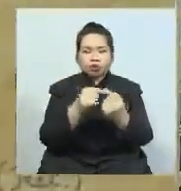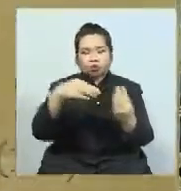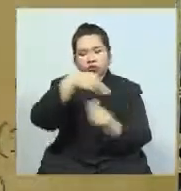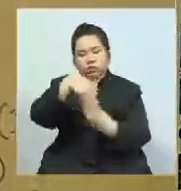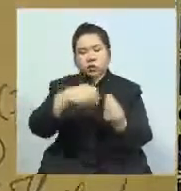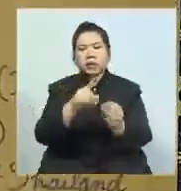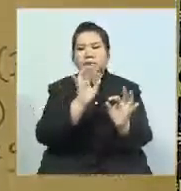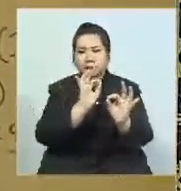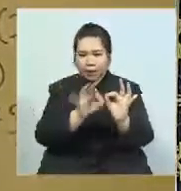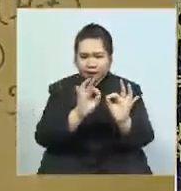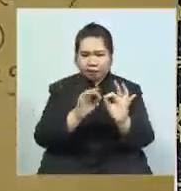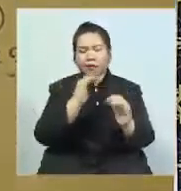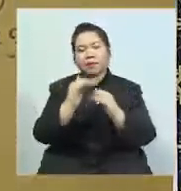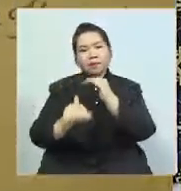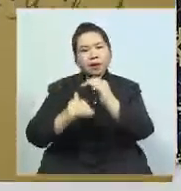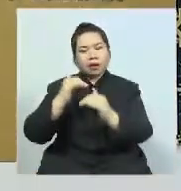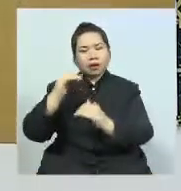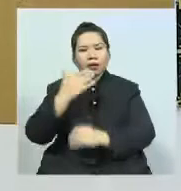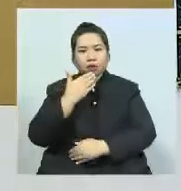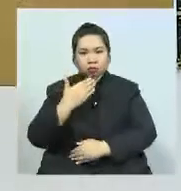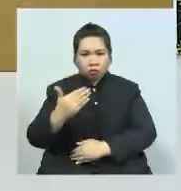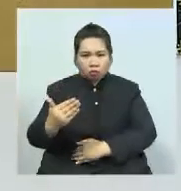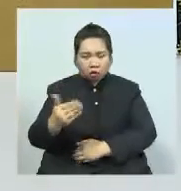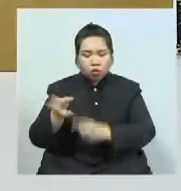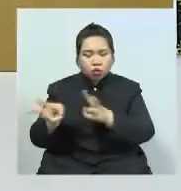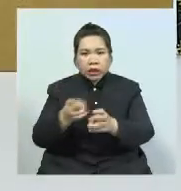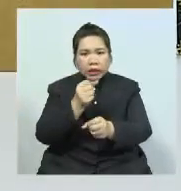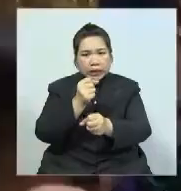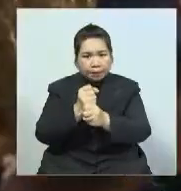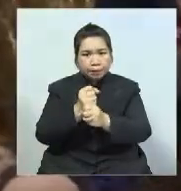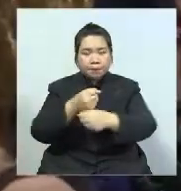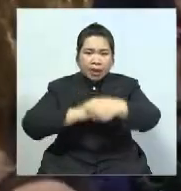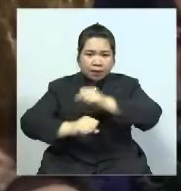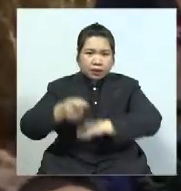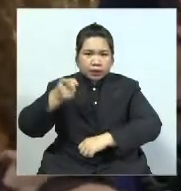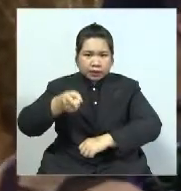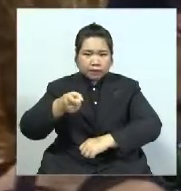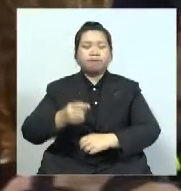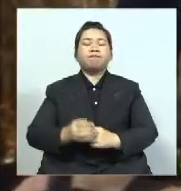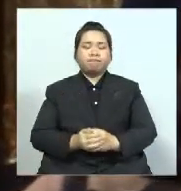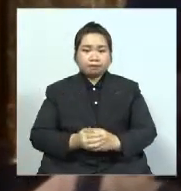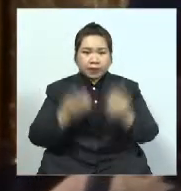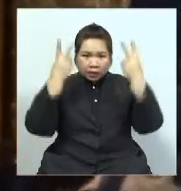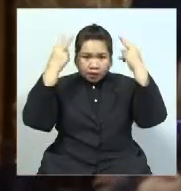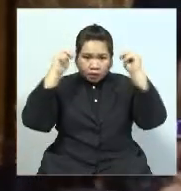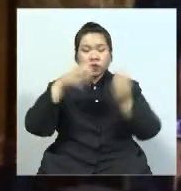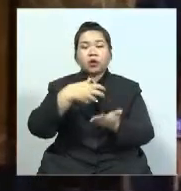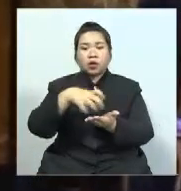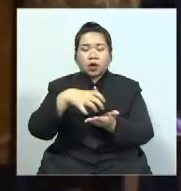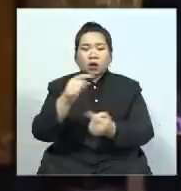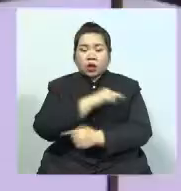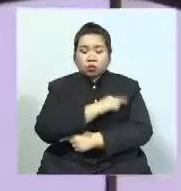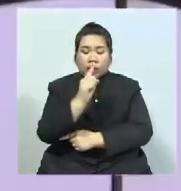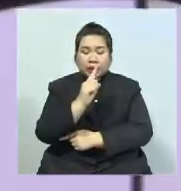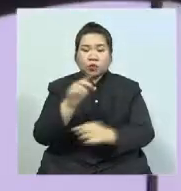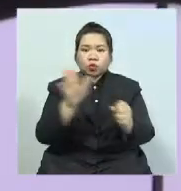พียงการพัฒนาอย่างยั่งยืนและแนวทางปฏิบัตินายกรัฐมนตรีกล่าวว่าวันรำลึกถึง